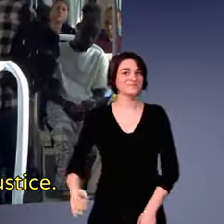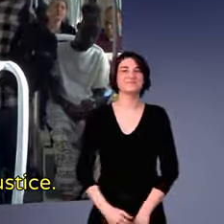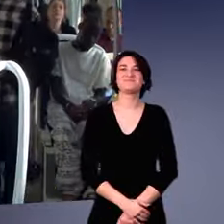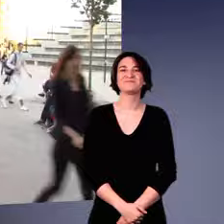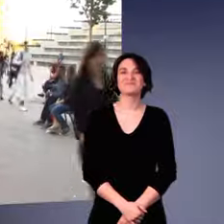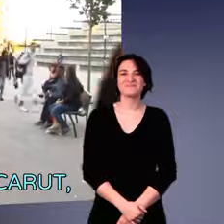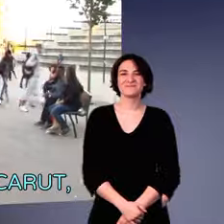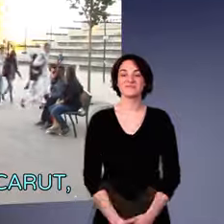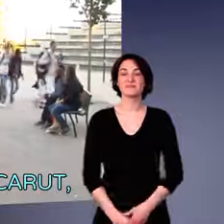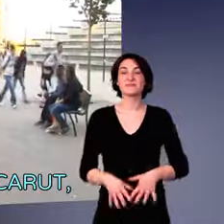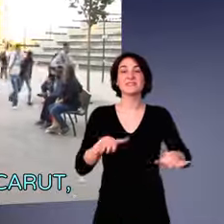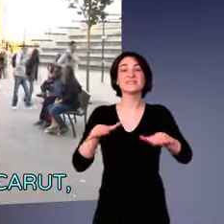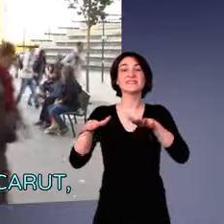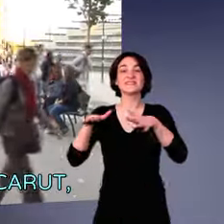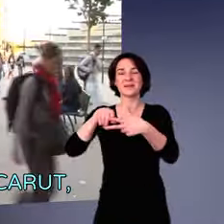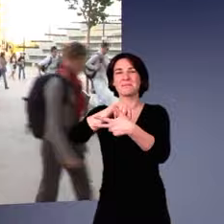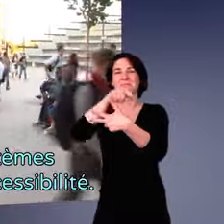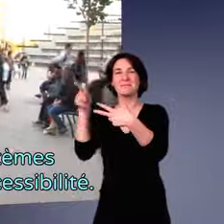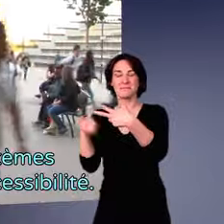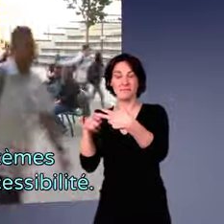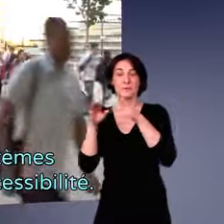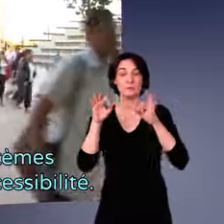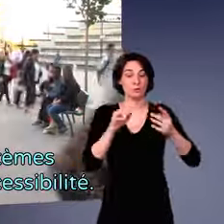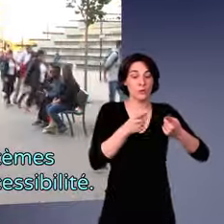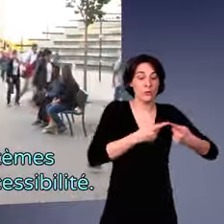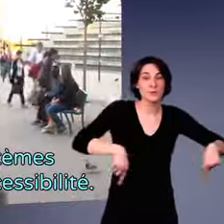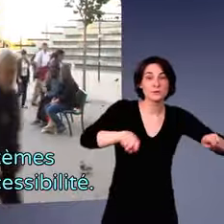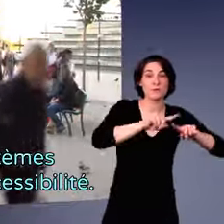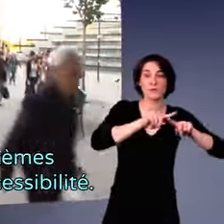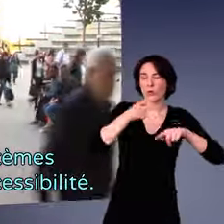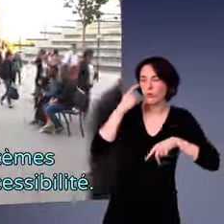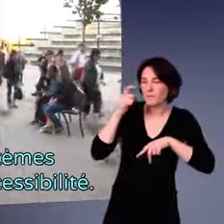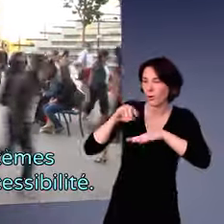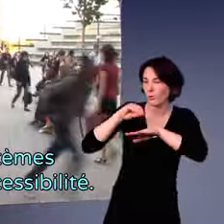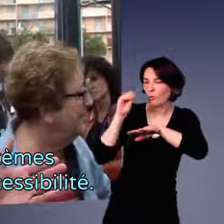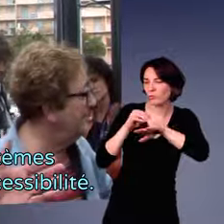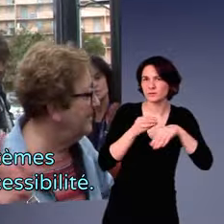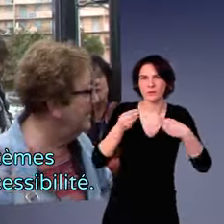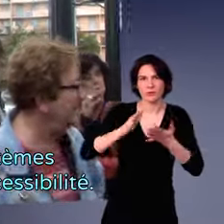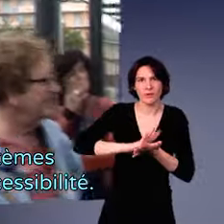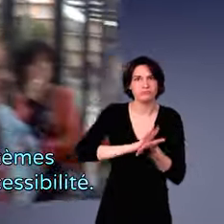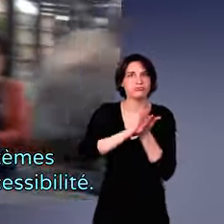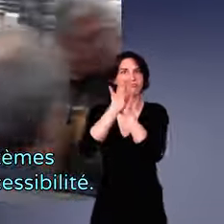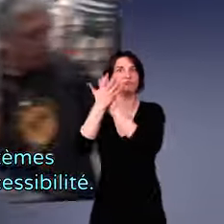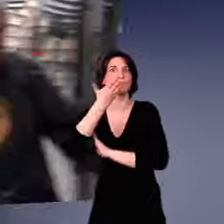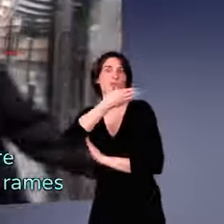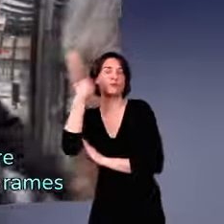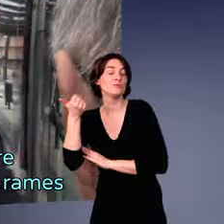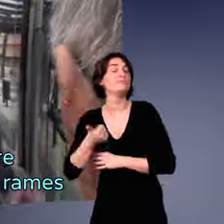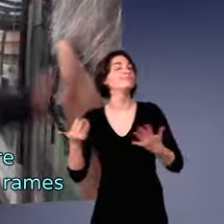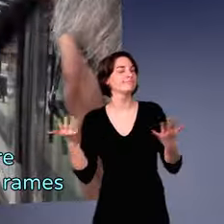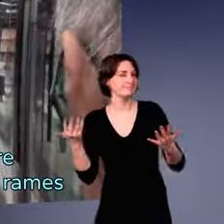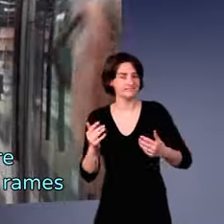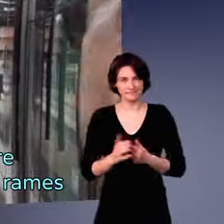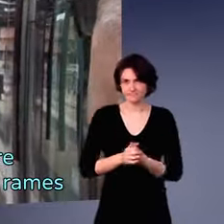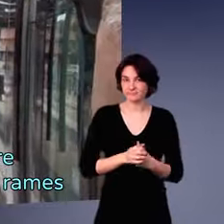sonore grâce au remarqu de la car systèm on encore élevé le niveau d'accessibilité le